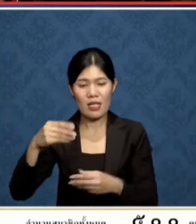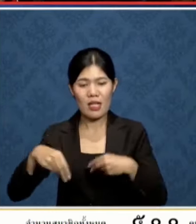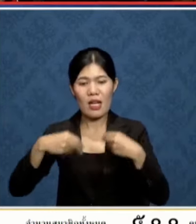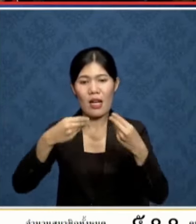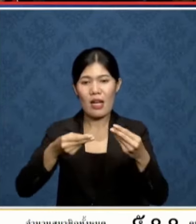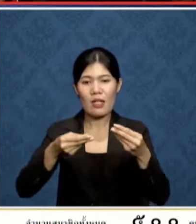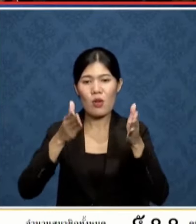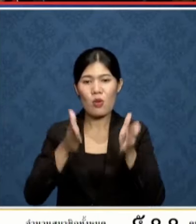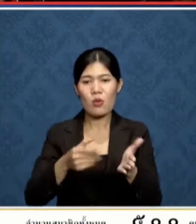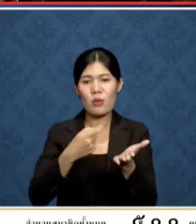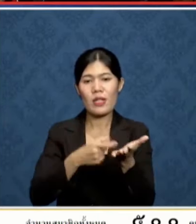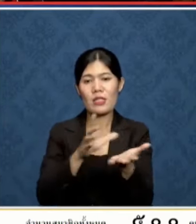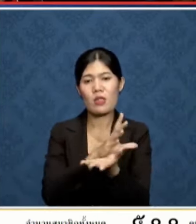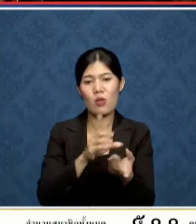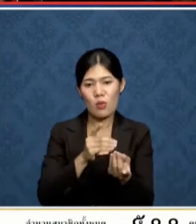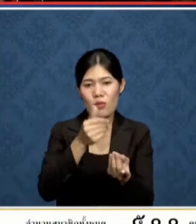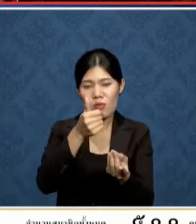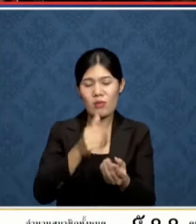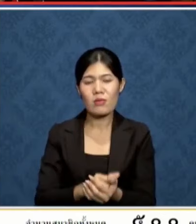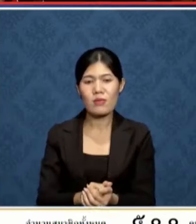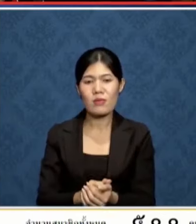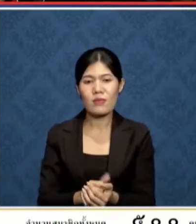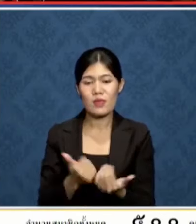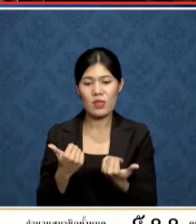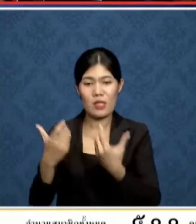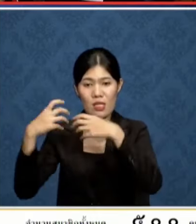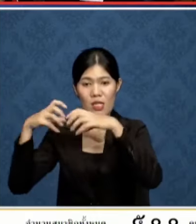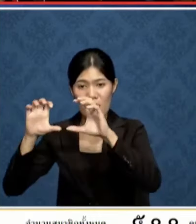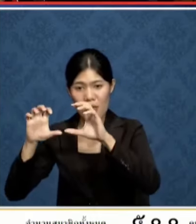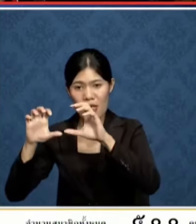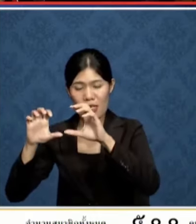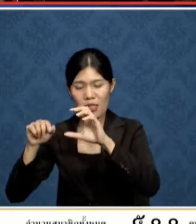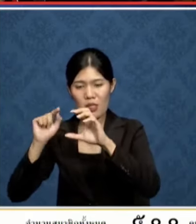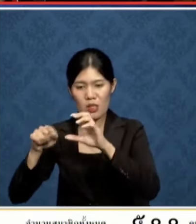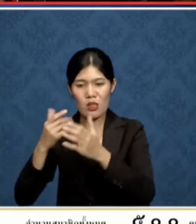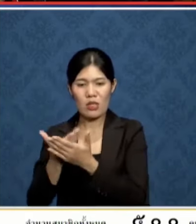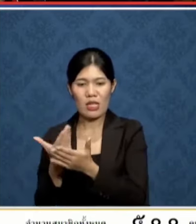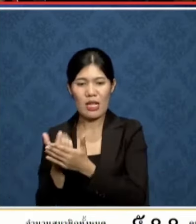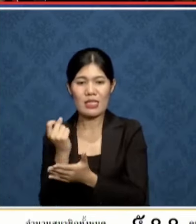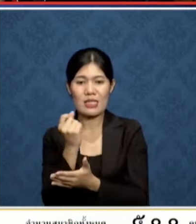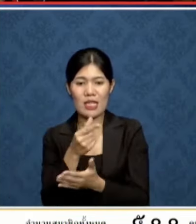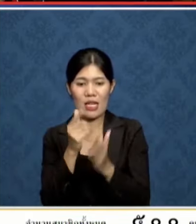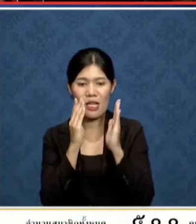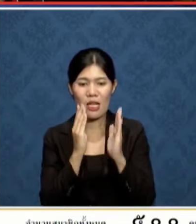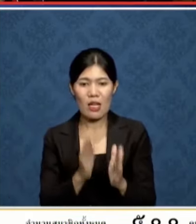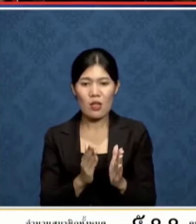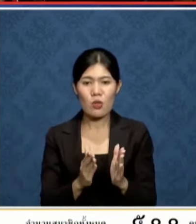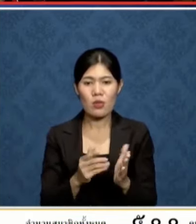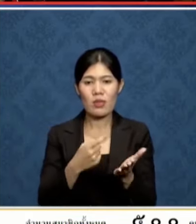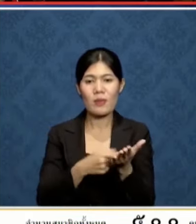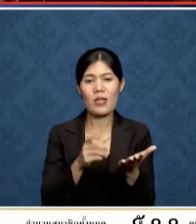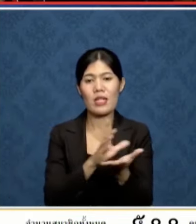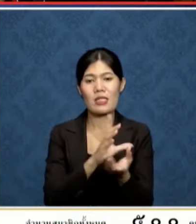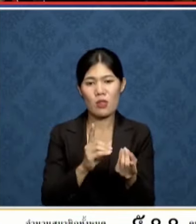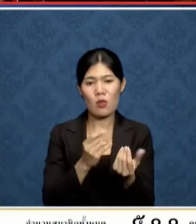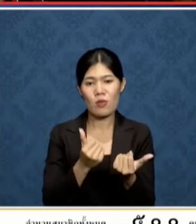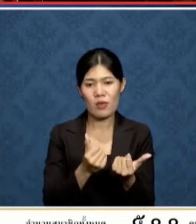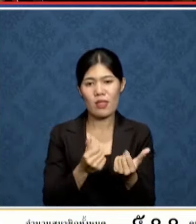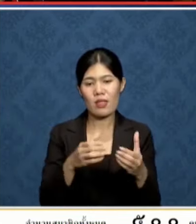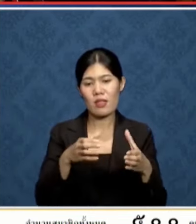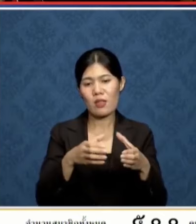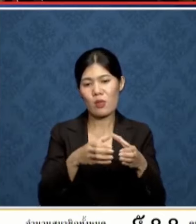ประกันตนได้เยอะนะครับรัฐในฐานะลูกหนี้เองควรจะจ่ายค่าเสียโอกาสให้กับผู้ประกันตนคืนมาบ้างครับให้กองทุนได้เติบ